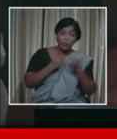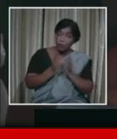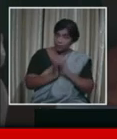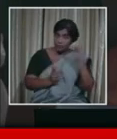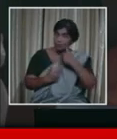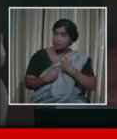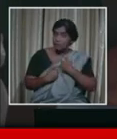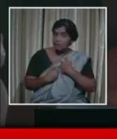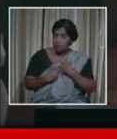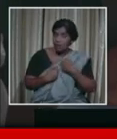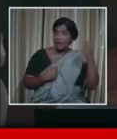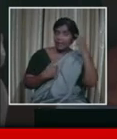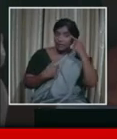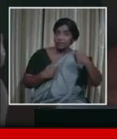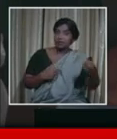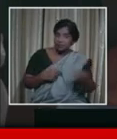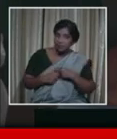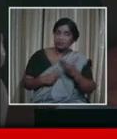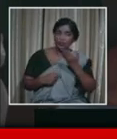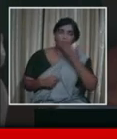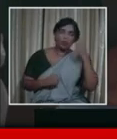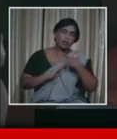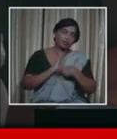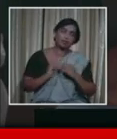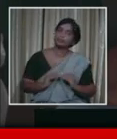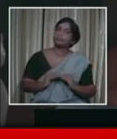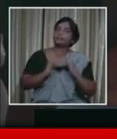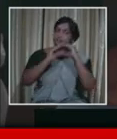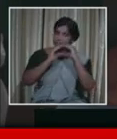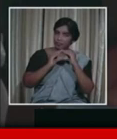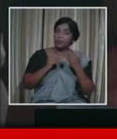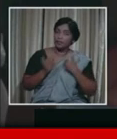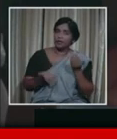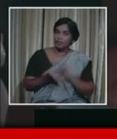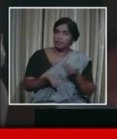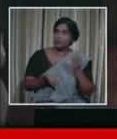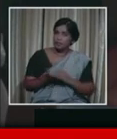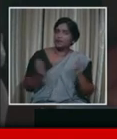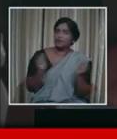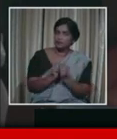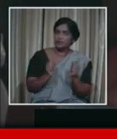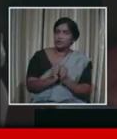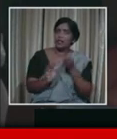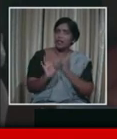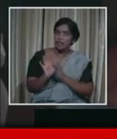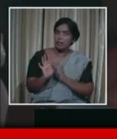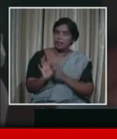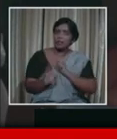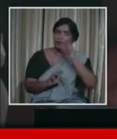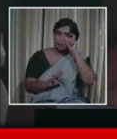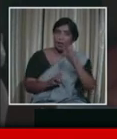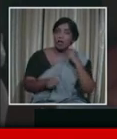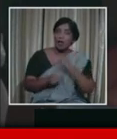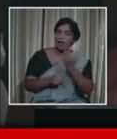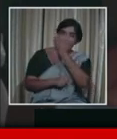හැමෝම එහෙම හිතන දවසකට පුළුවන් වෙයි මේ රට ගොඩ දාන්න අපි දිගින් දිගටම කරේ හැමදාම බැලුවේ ආණ්ඩුව